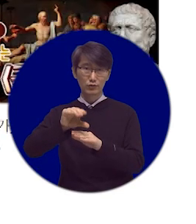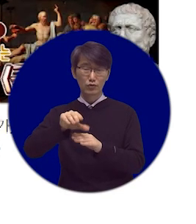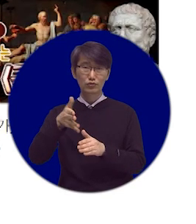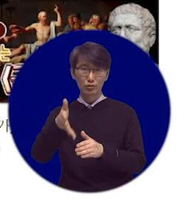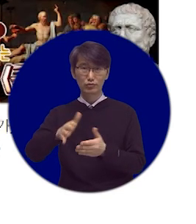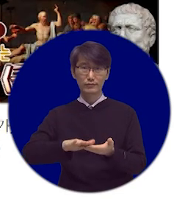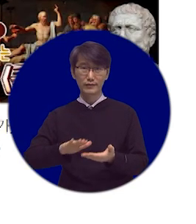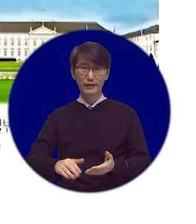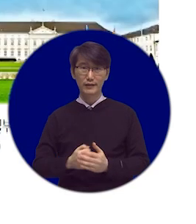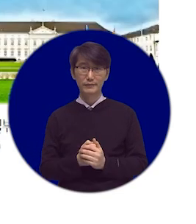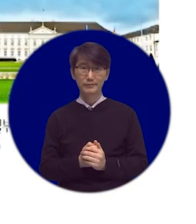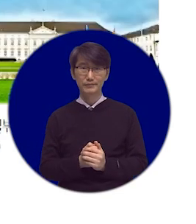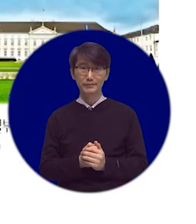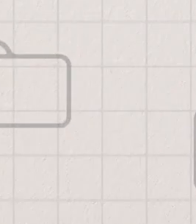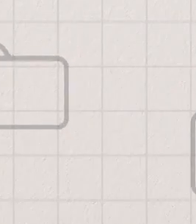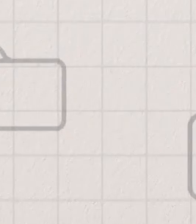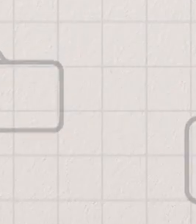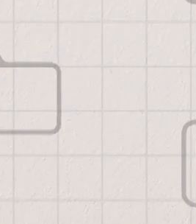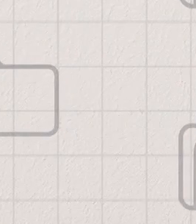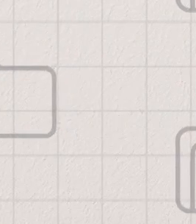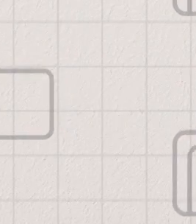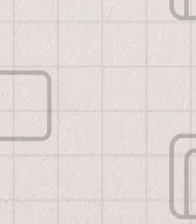선거방송 전문 채널입니다.